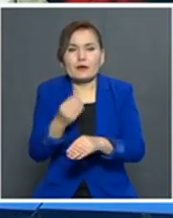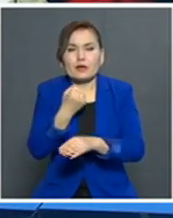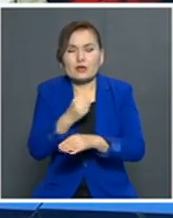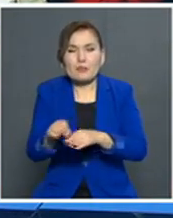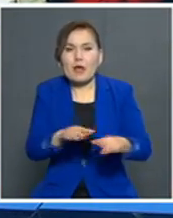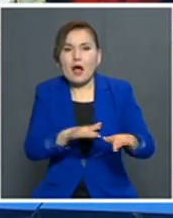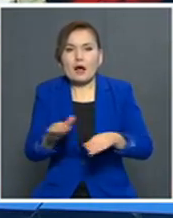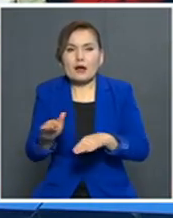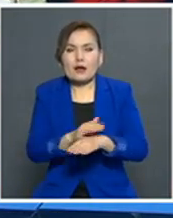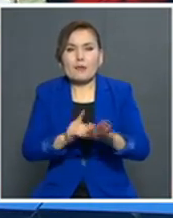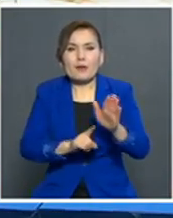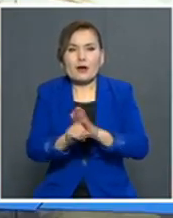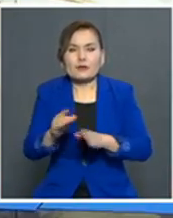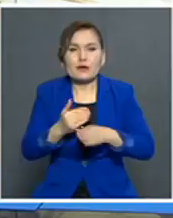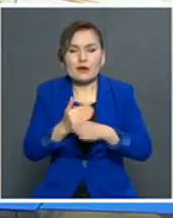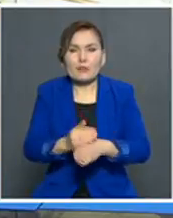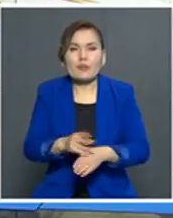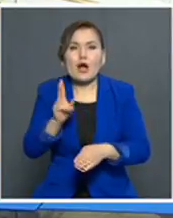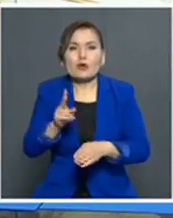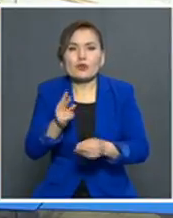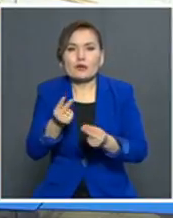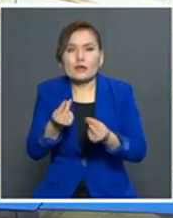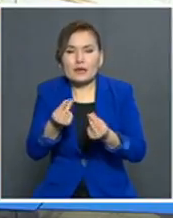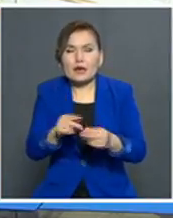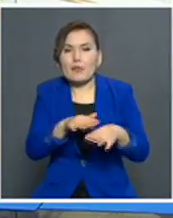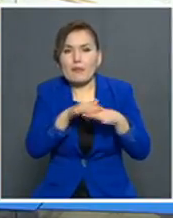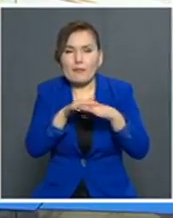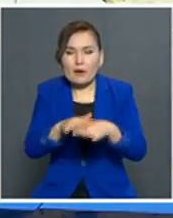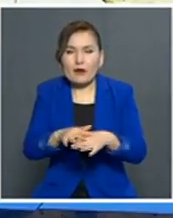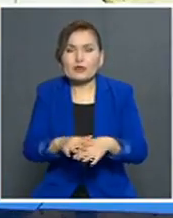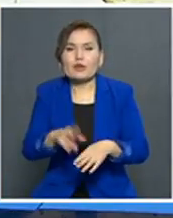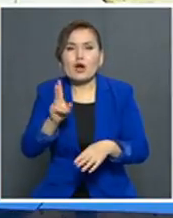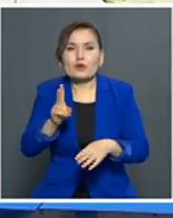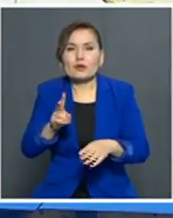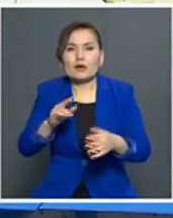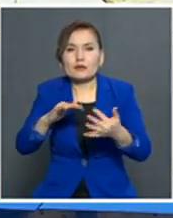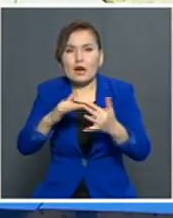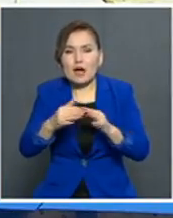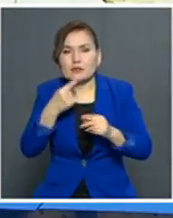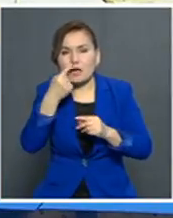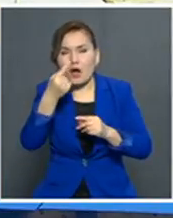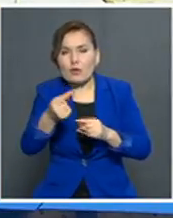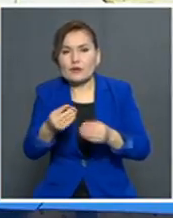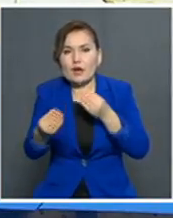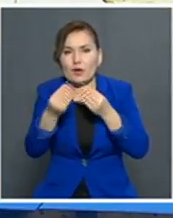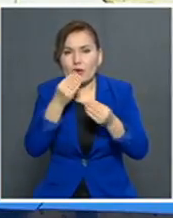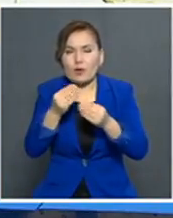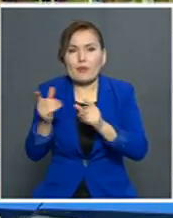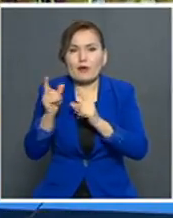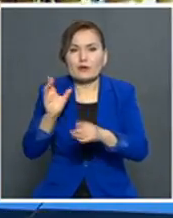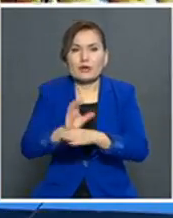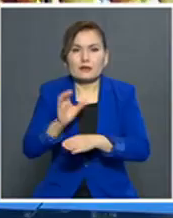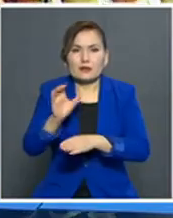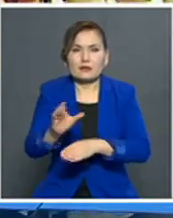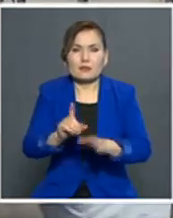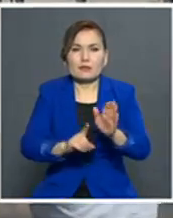алды. Бірі қор құрып қаржылай көмек жинаса, енді бірі шалғай ауылдарға азық-түлік келген керуендерді аттандырып жатыр.